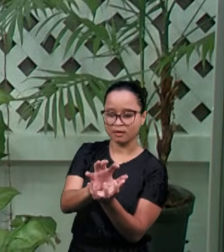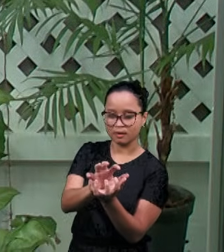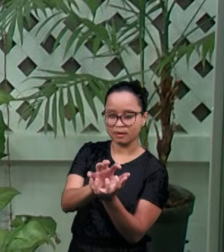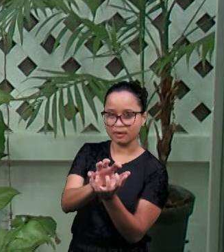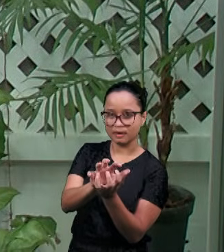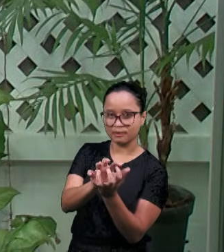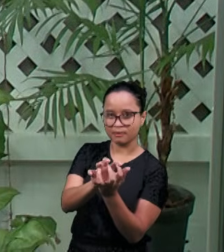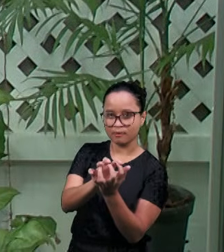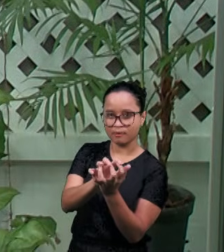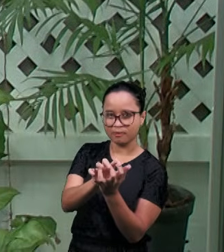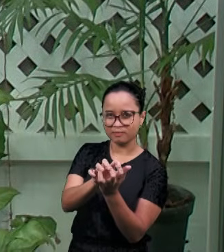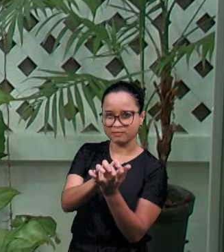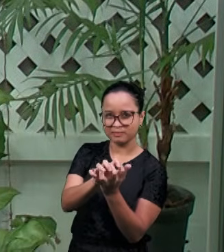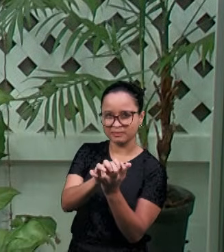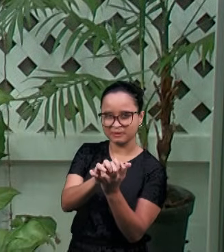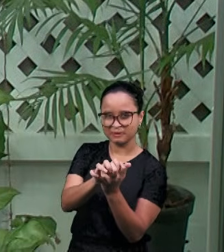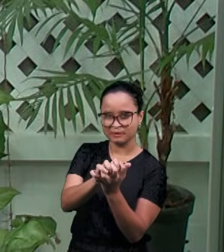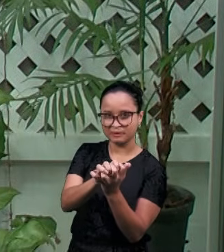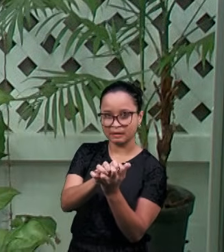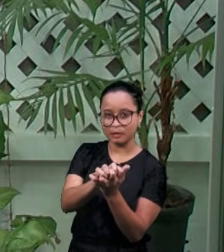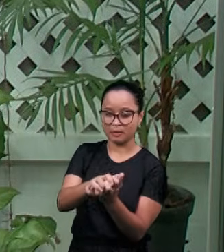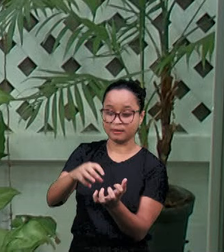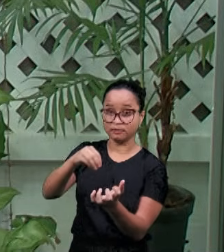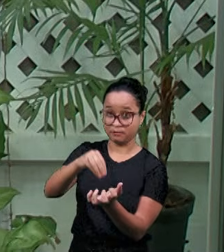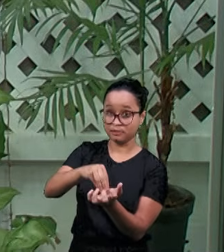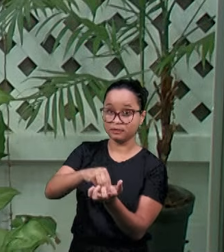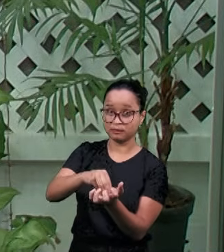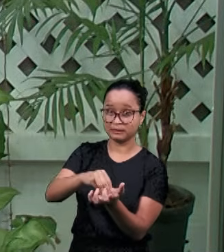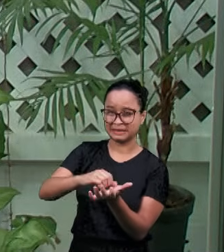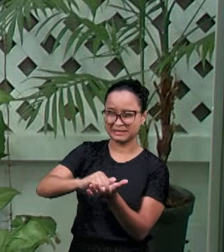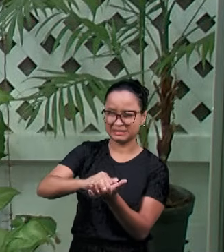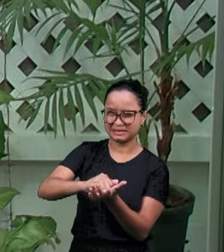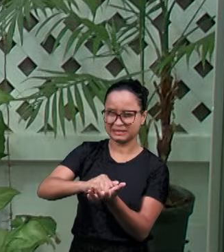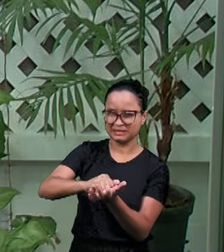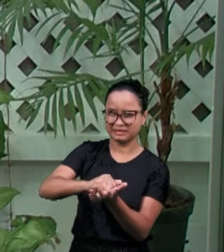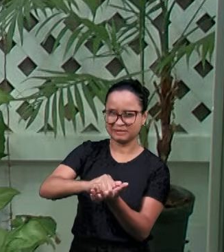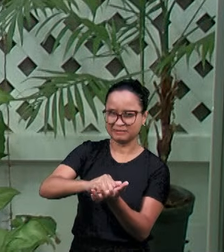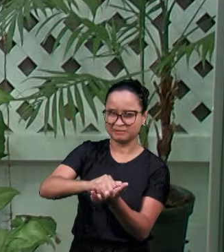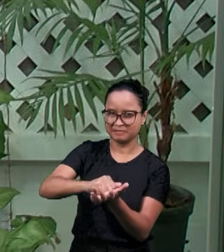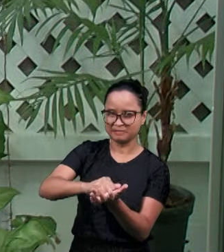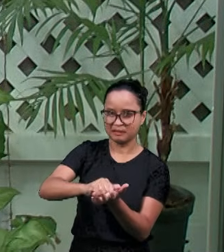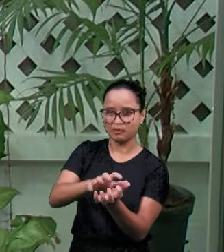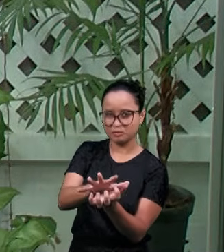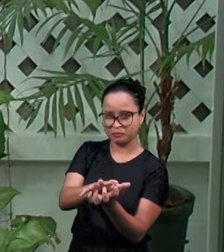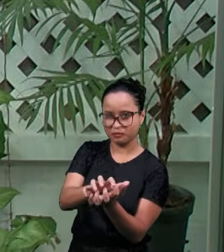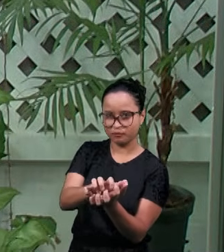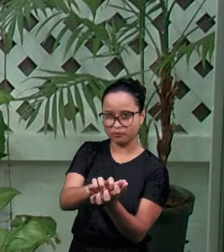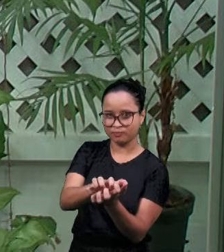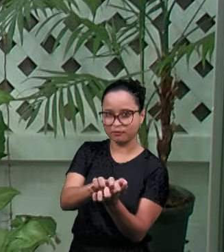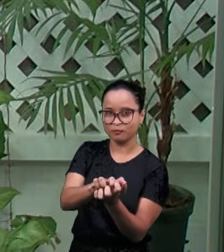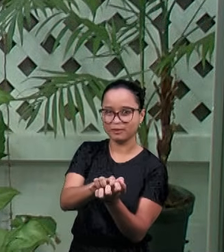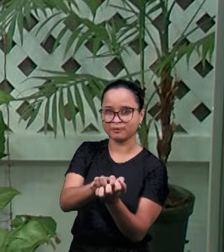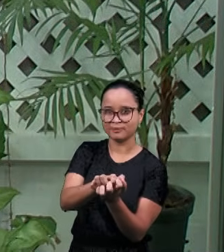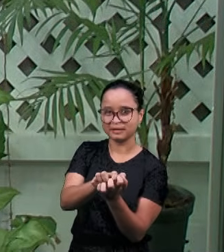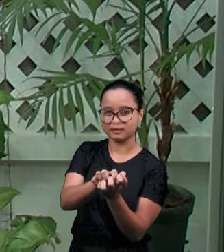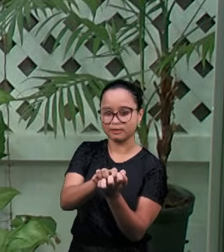à entourer cet objet qui irrite sa vie, qui pourrait même détruire sa vie.